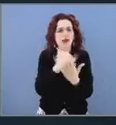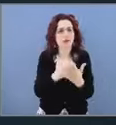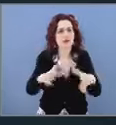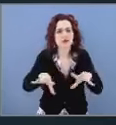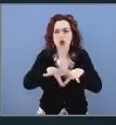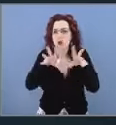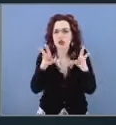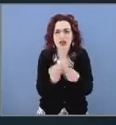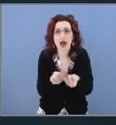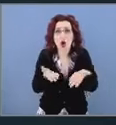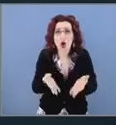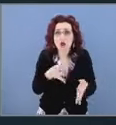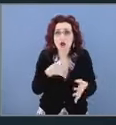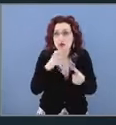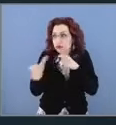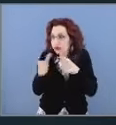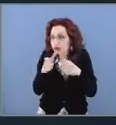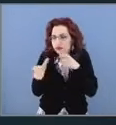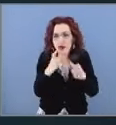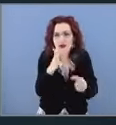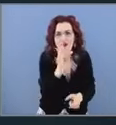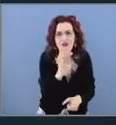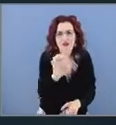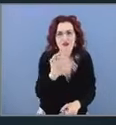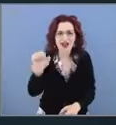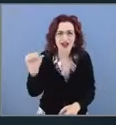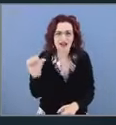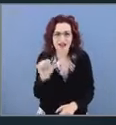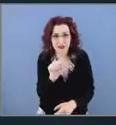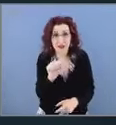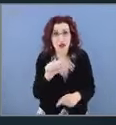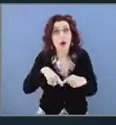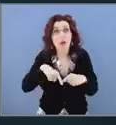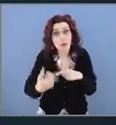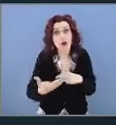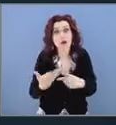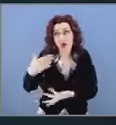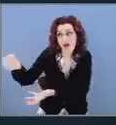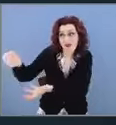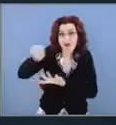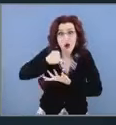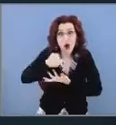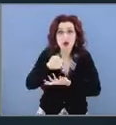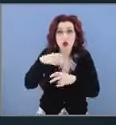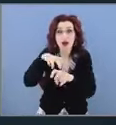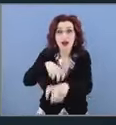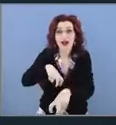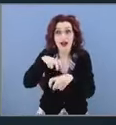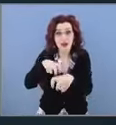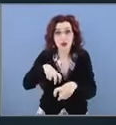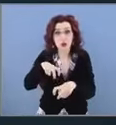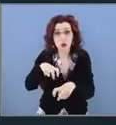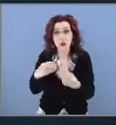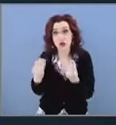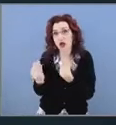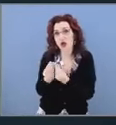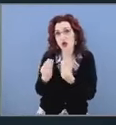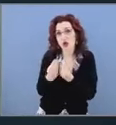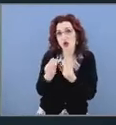poi ci sono i fondi dell'agricoltura che sta programmando la mia collega Enrica